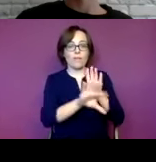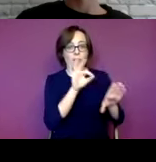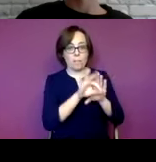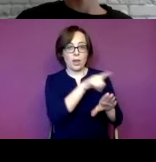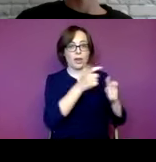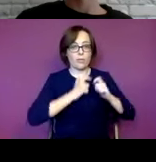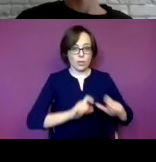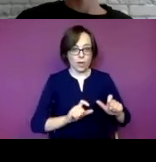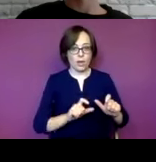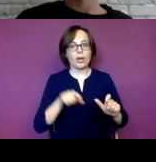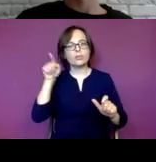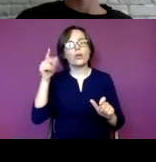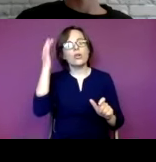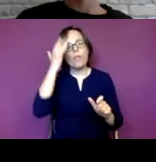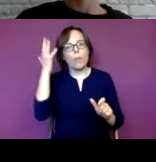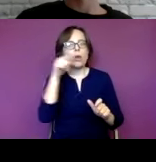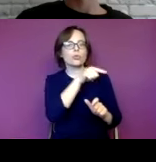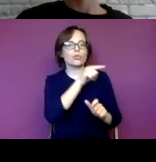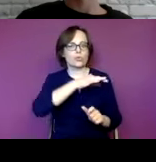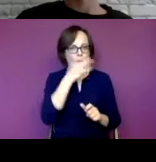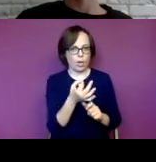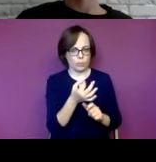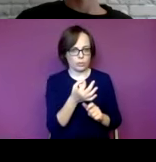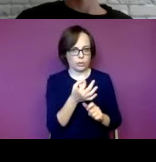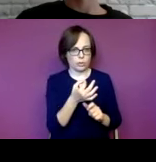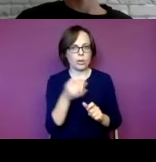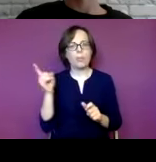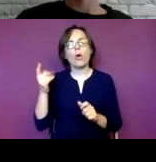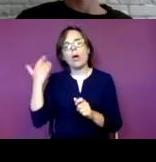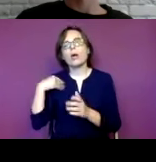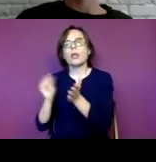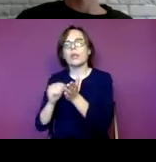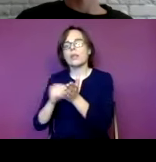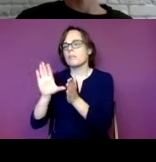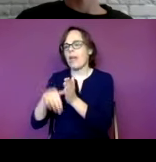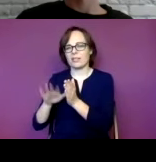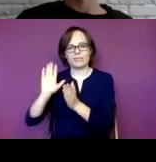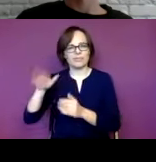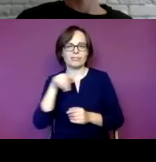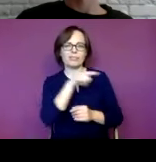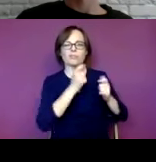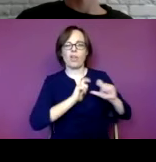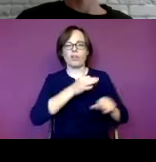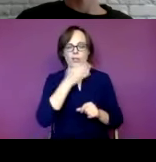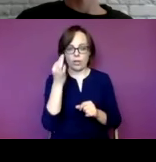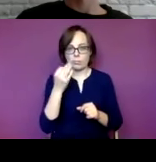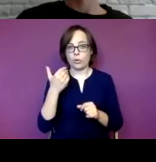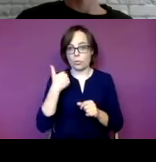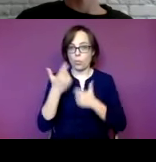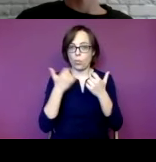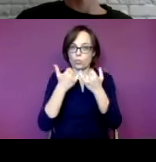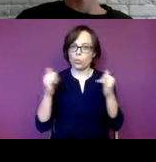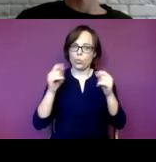to wyobrażone lepsze w stosunku do tego, co do tej pory mieli. No i tam wiele badań pokazywało, również badania polskie,